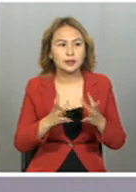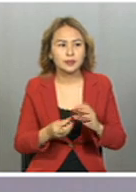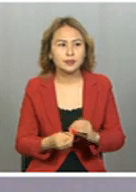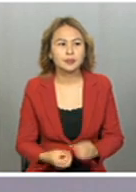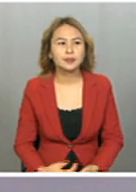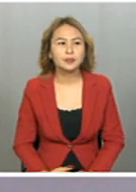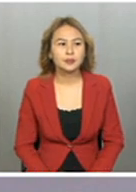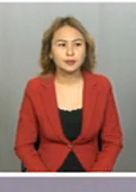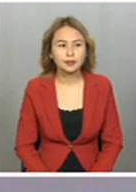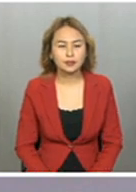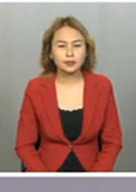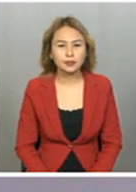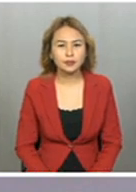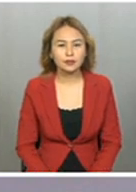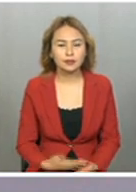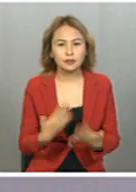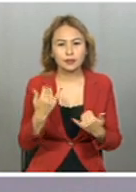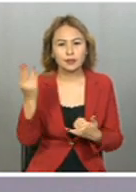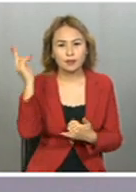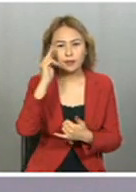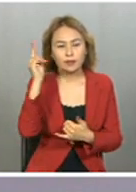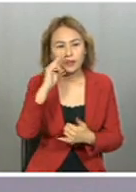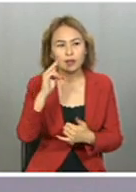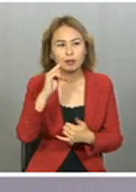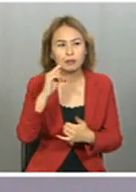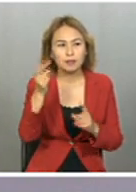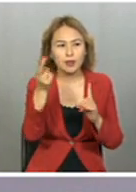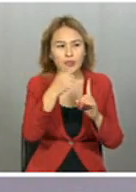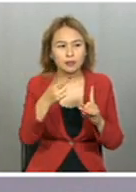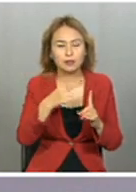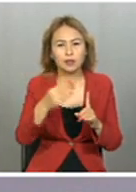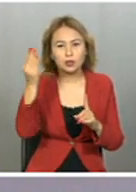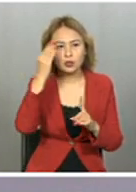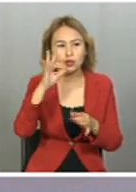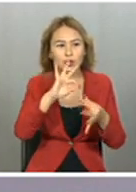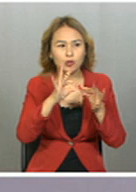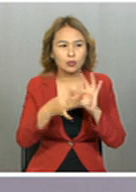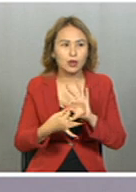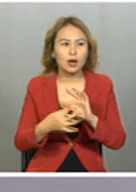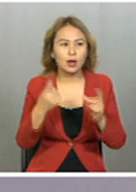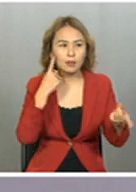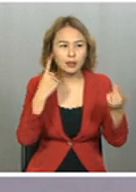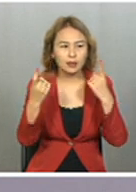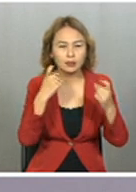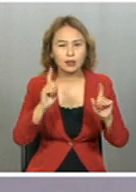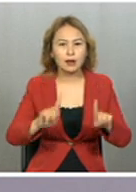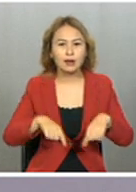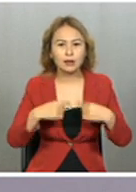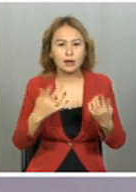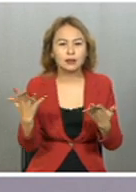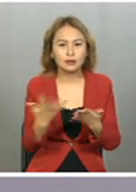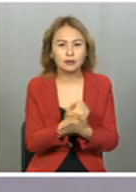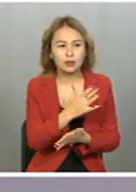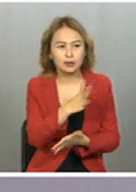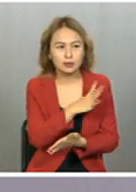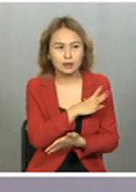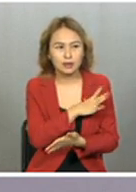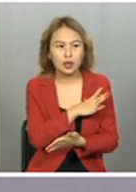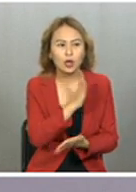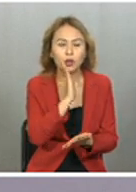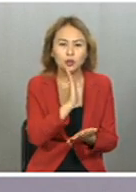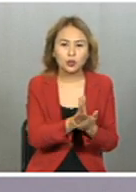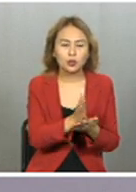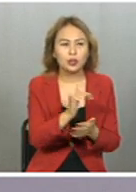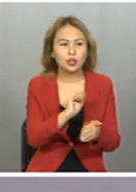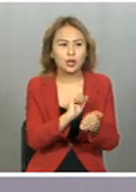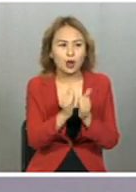қорытындылайық. Бүгінгі сабақта сіз мәтін мазмұнын түсініп, берілген ақпараттарды анықтадыңыз.